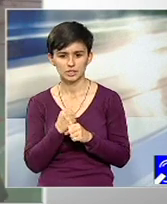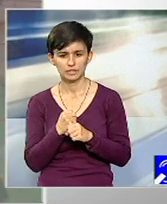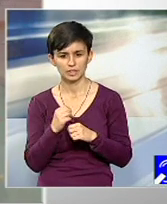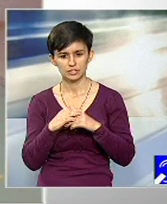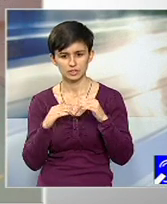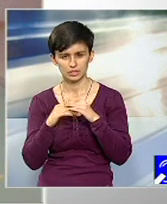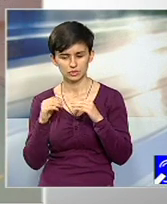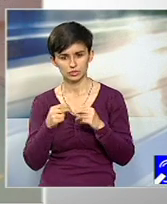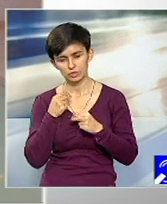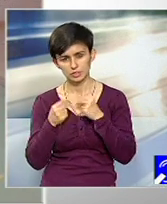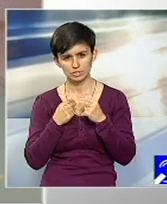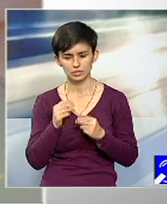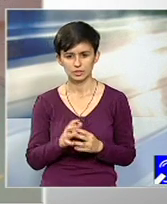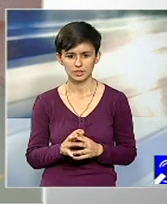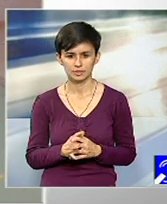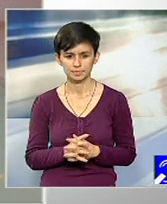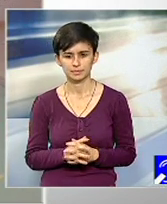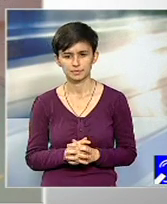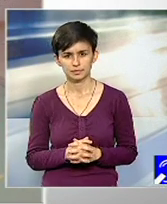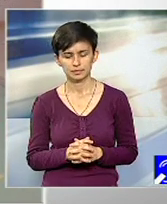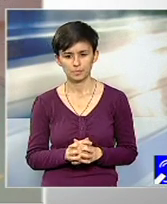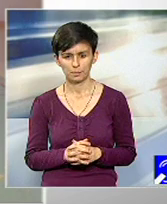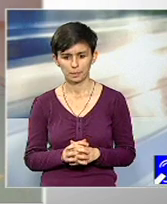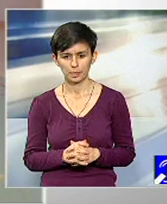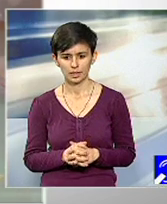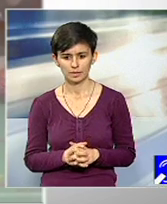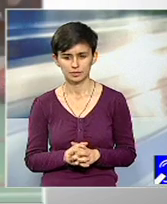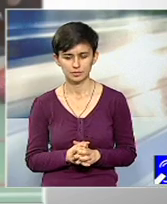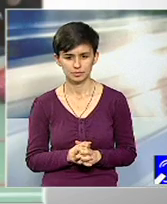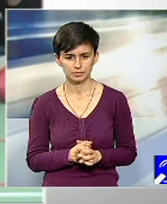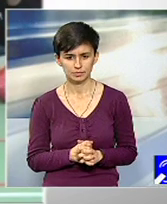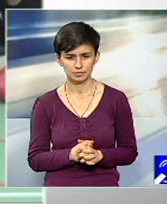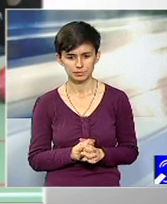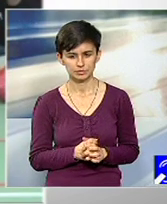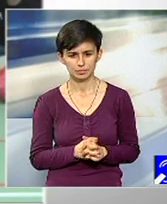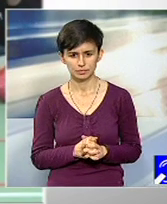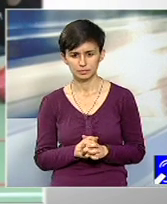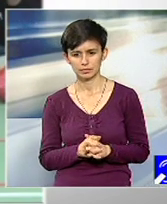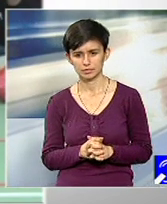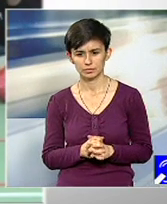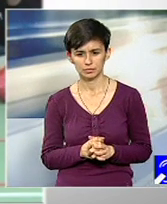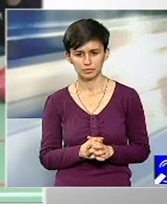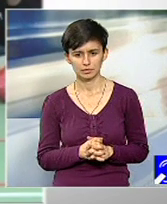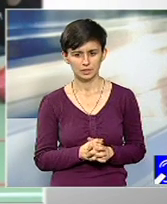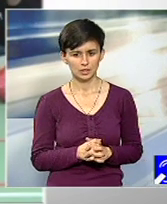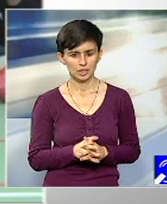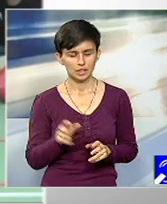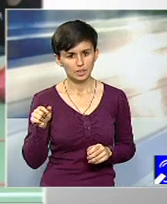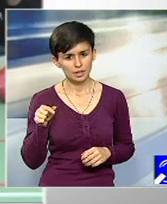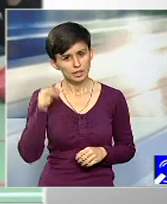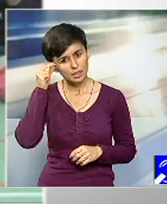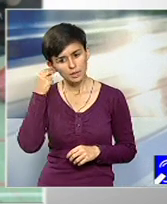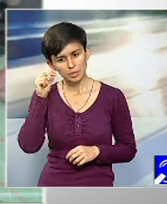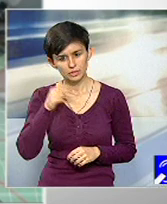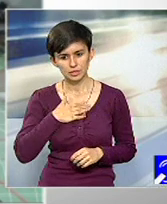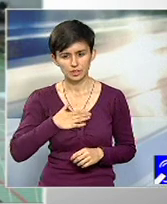jocului, bine spun, în momentul în care ei planifică totul. Mă anunță din teren, vrem să facem asta, putem, păi